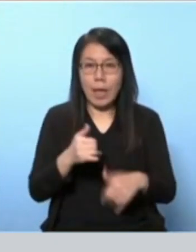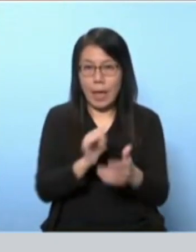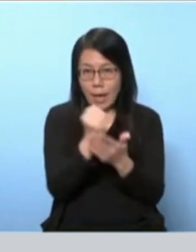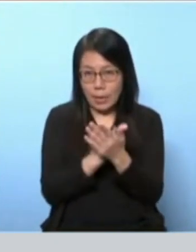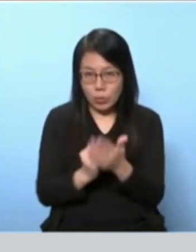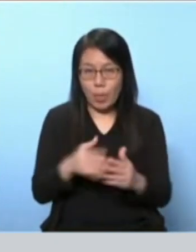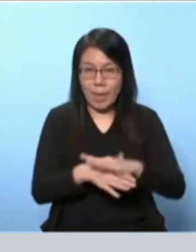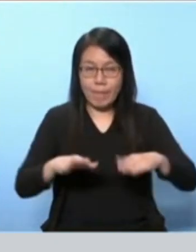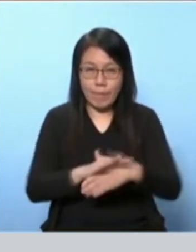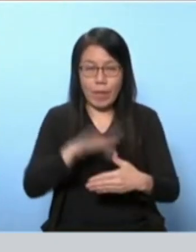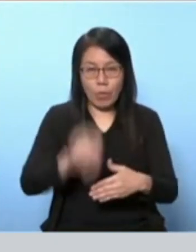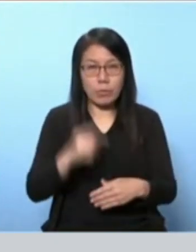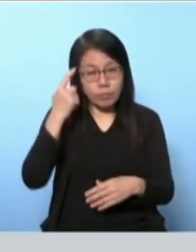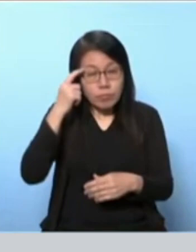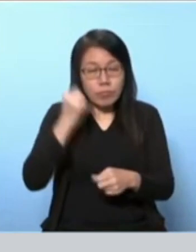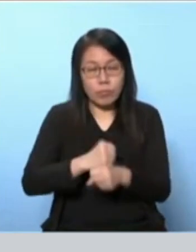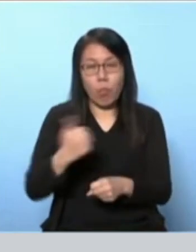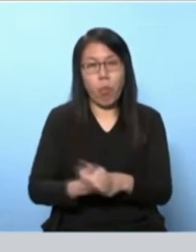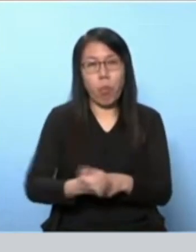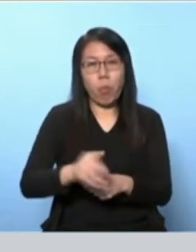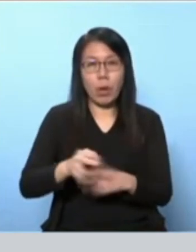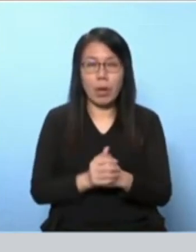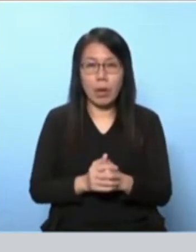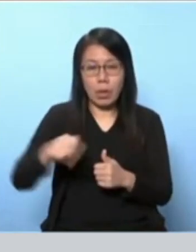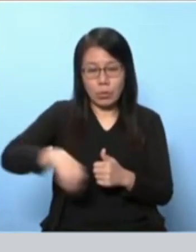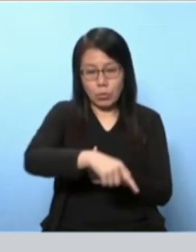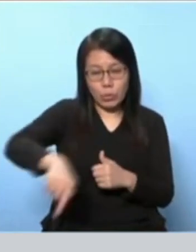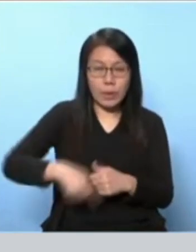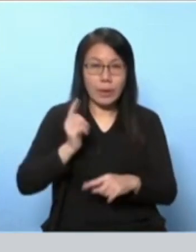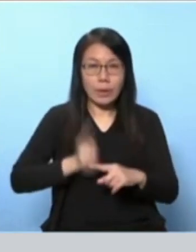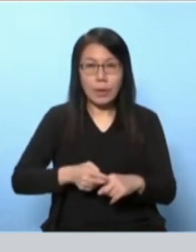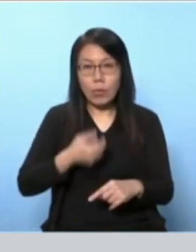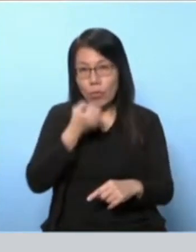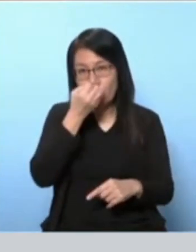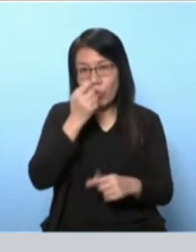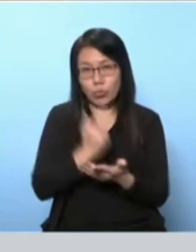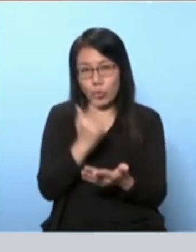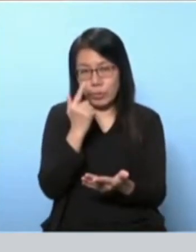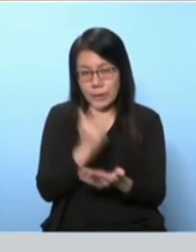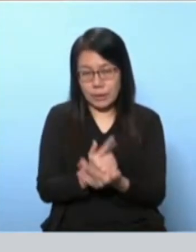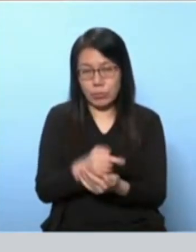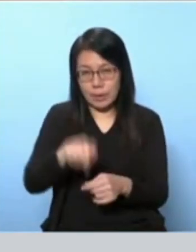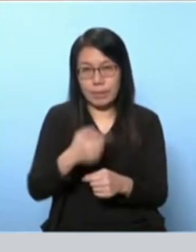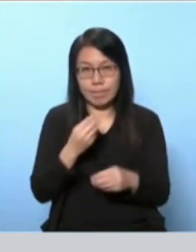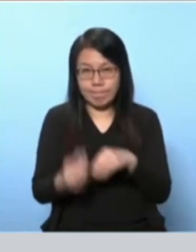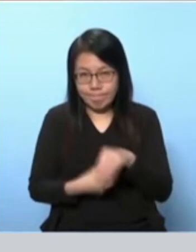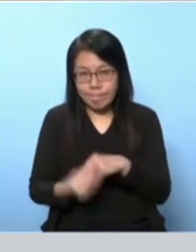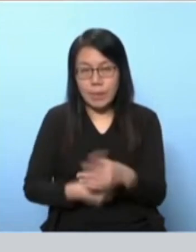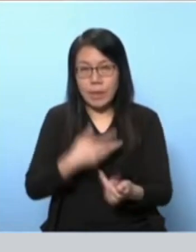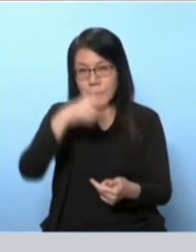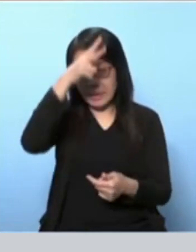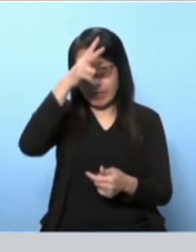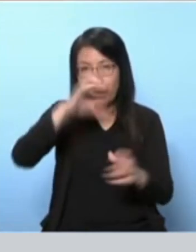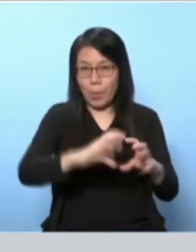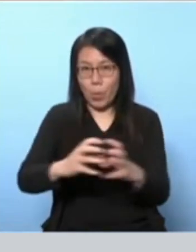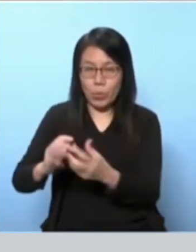化。據我了解咧，係做得非常之唔錯嘅。咁土地當然係香港最寶貴嘅公共資源之一。希望政府做好